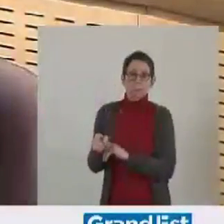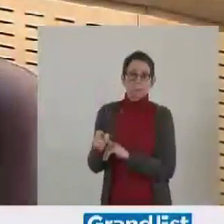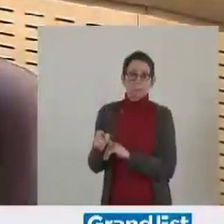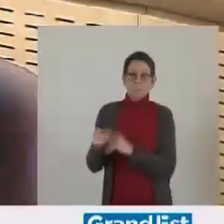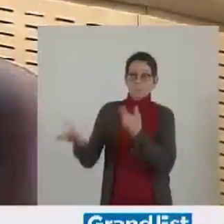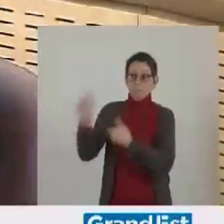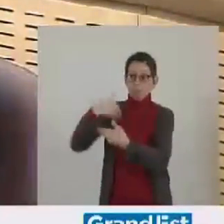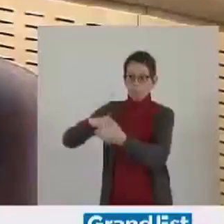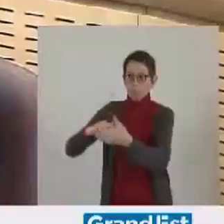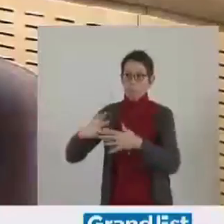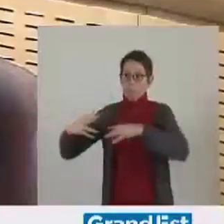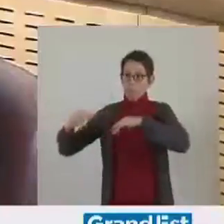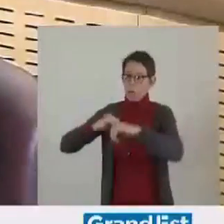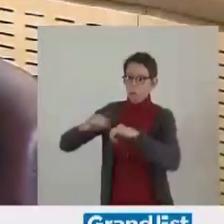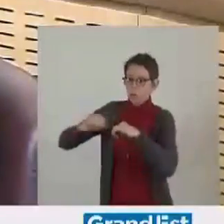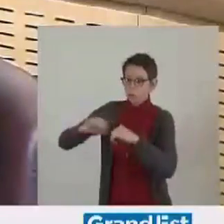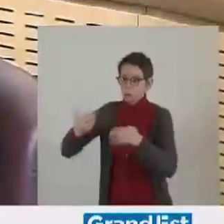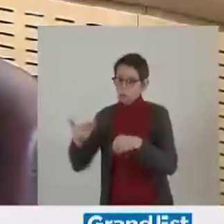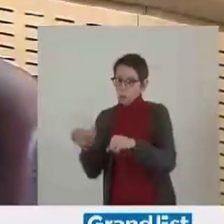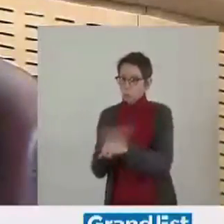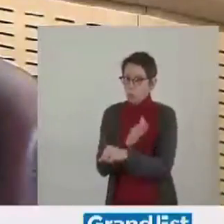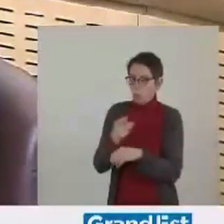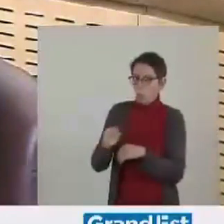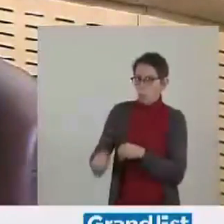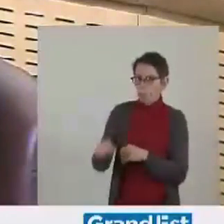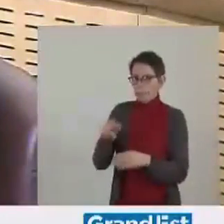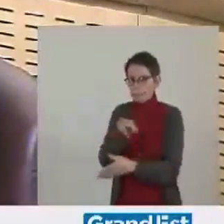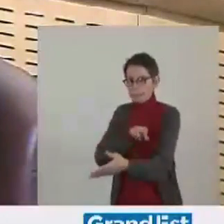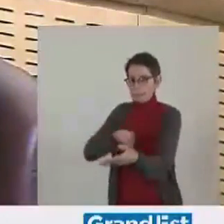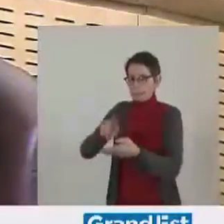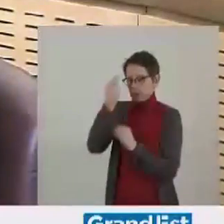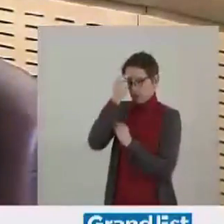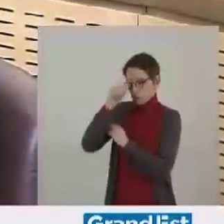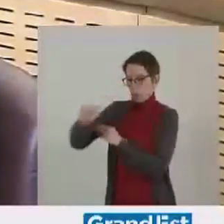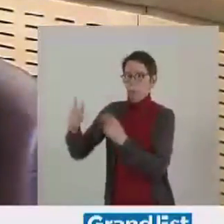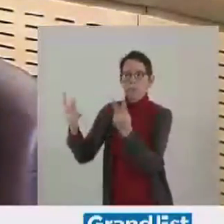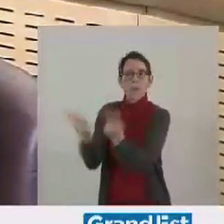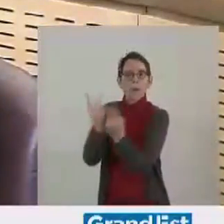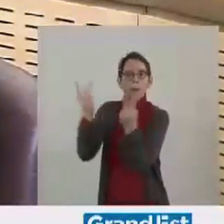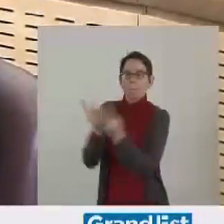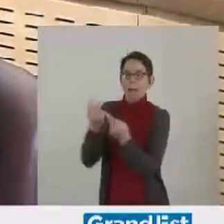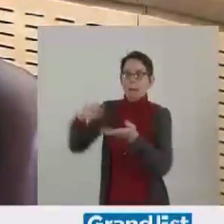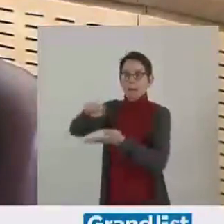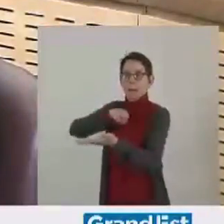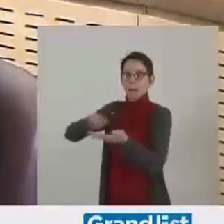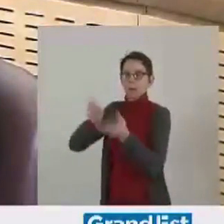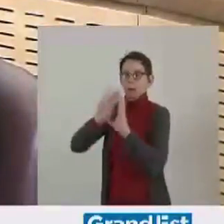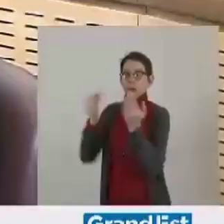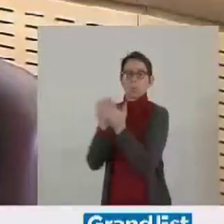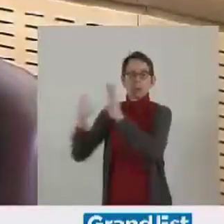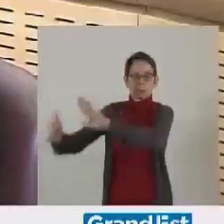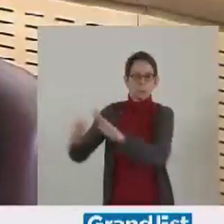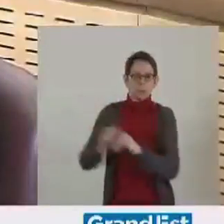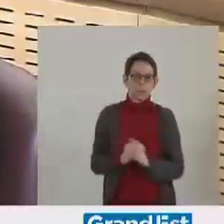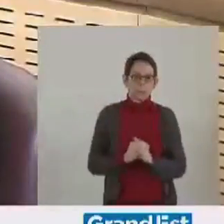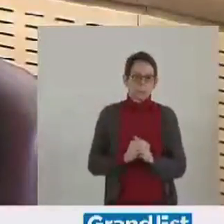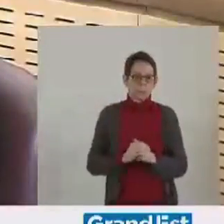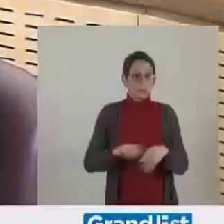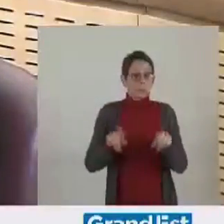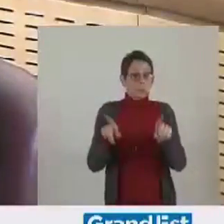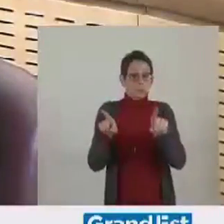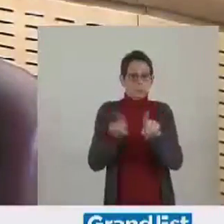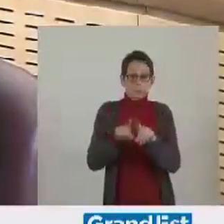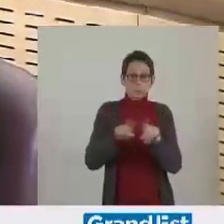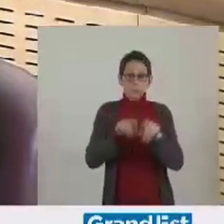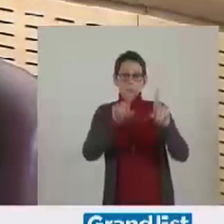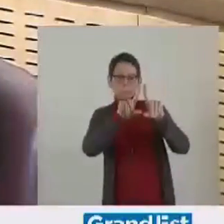intègre l'action intégrale de la région envers les 6 parcs naturels régionaux. Enfin, la partie pour le